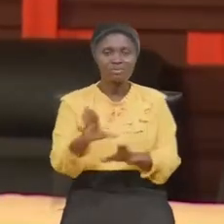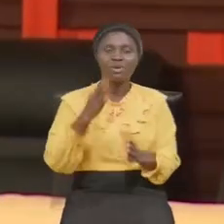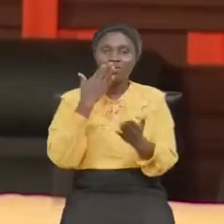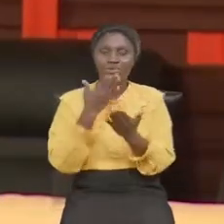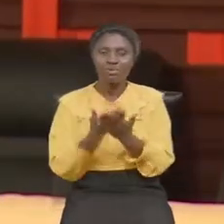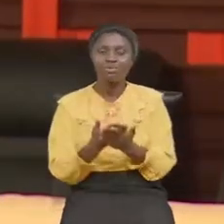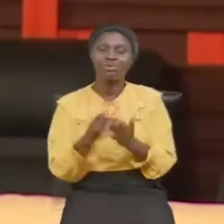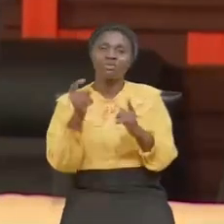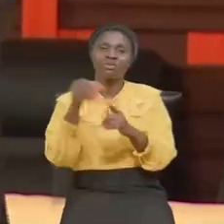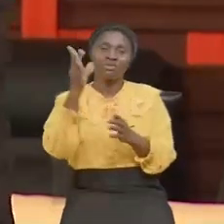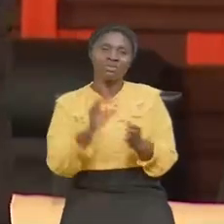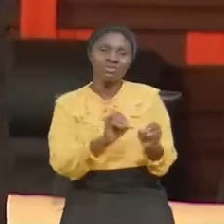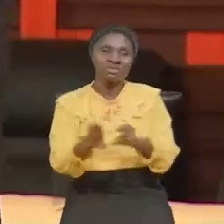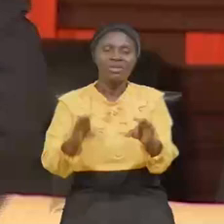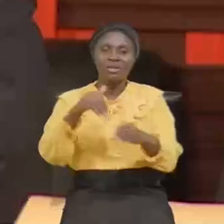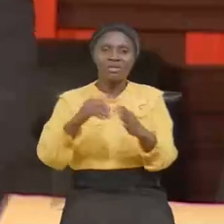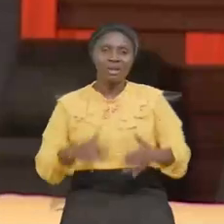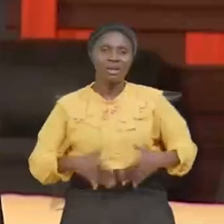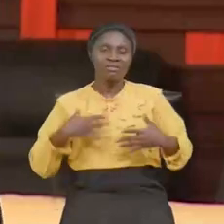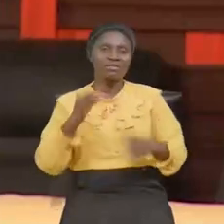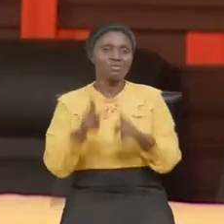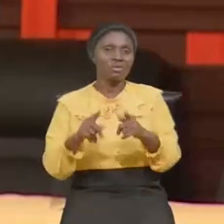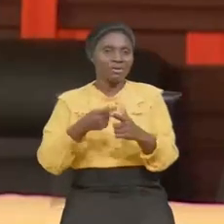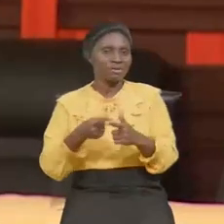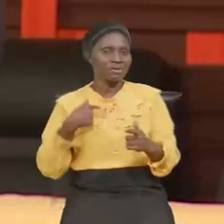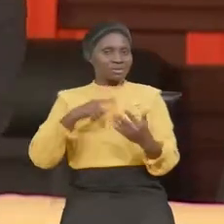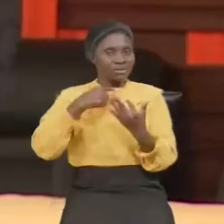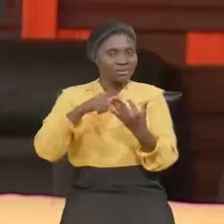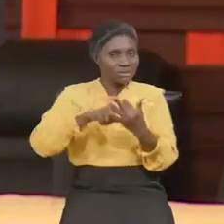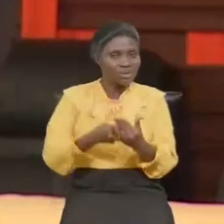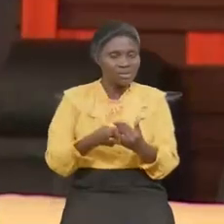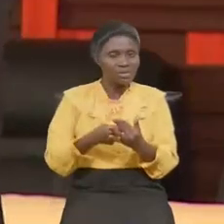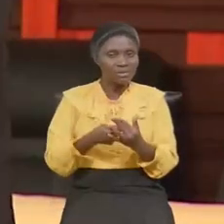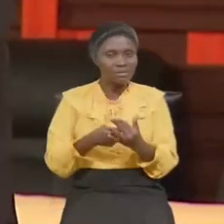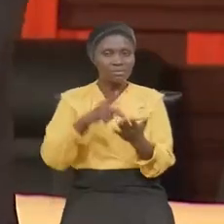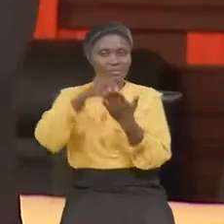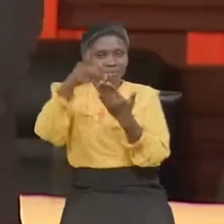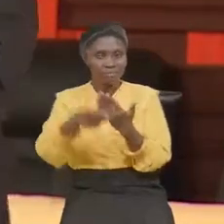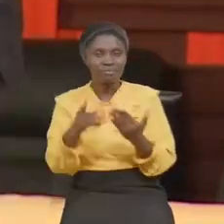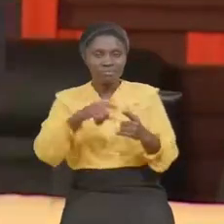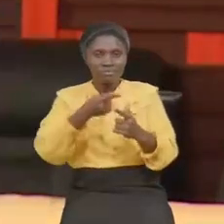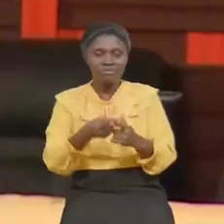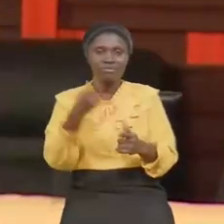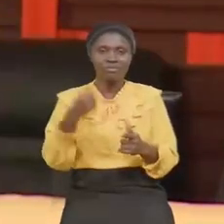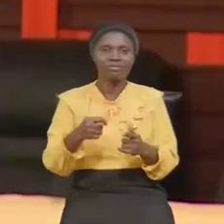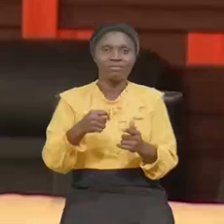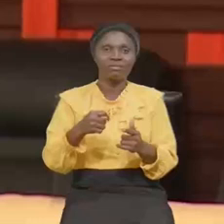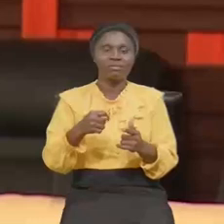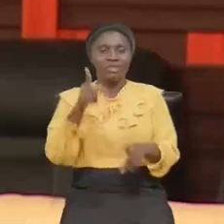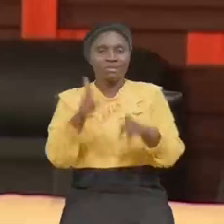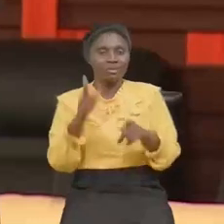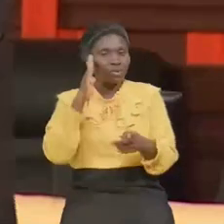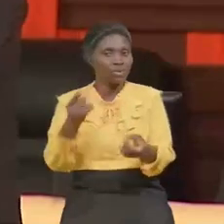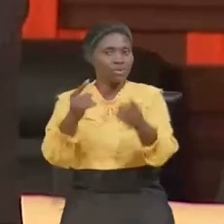gens. Et maintenant, on a commencé les retraites et à la retraite, les gens venaient. Et quand ils venaient à cette retraite,